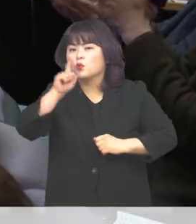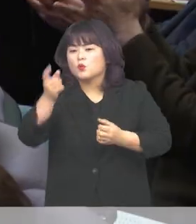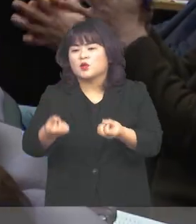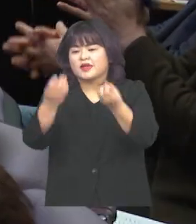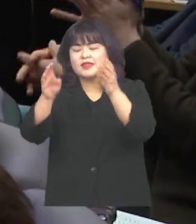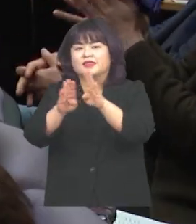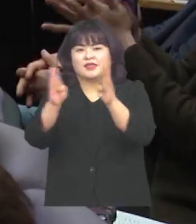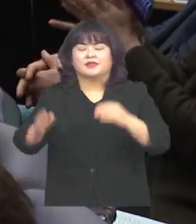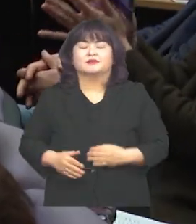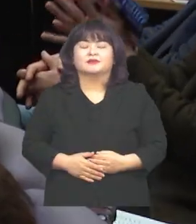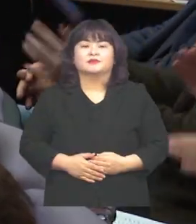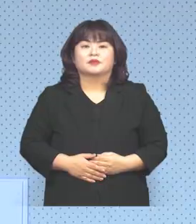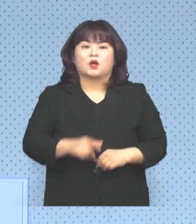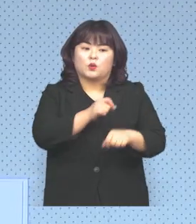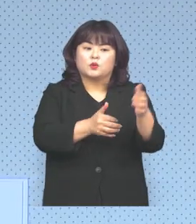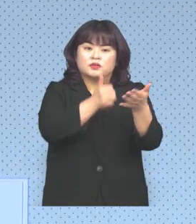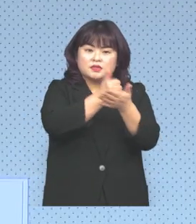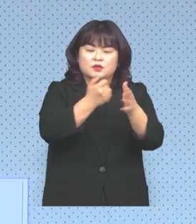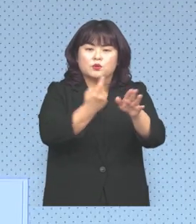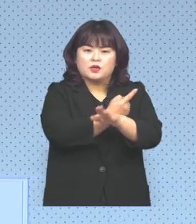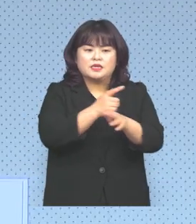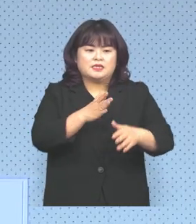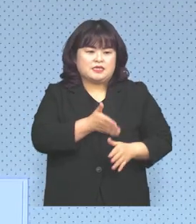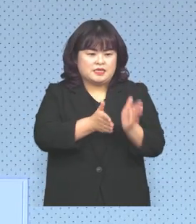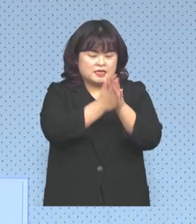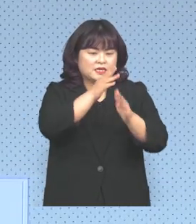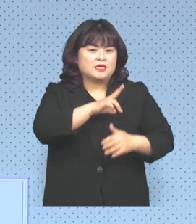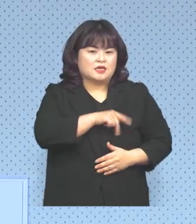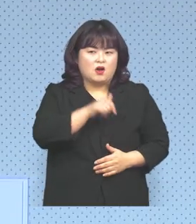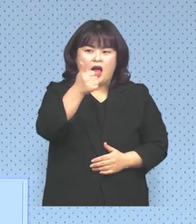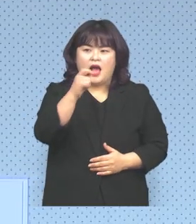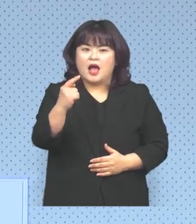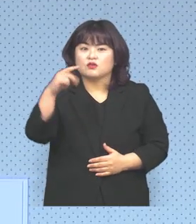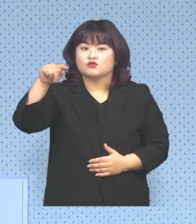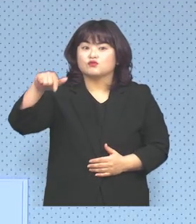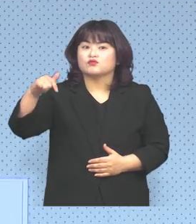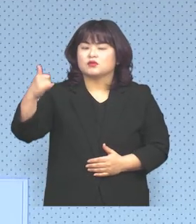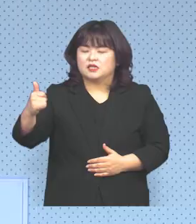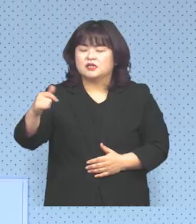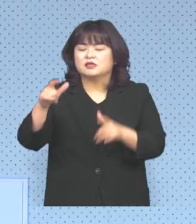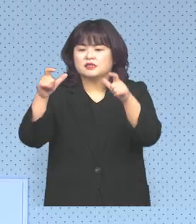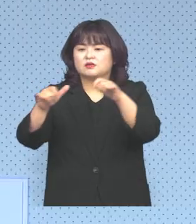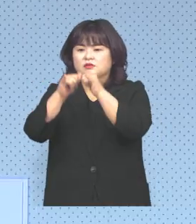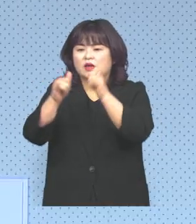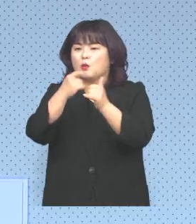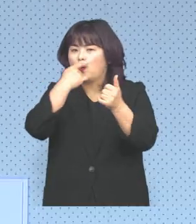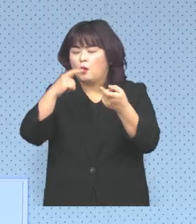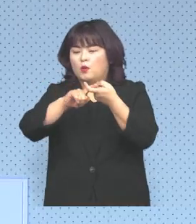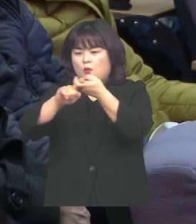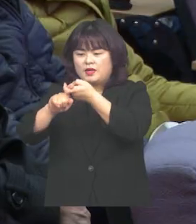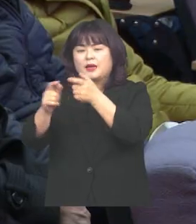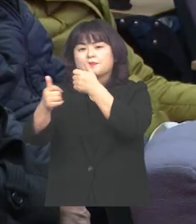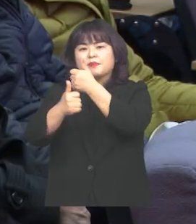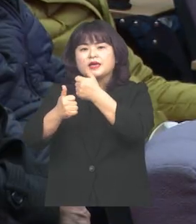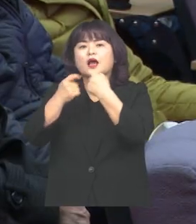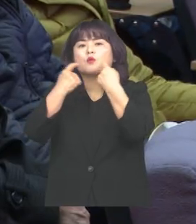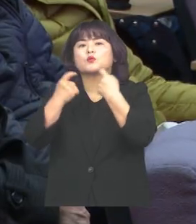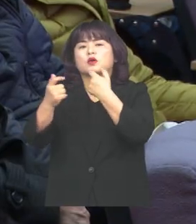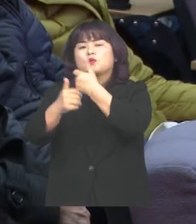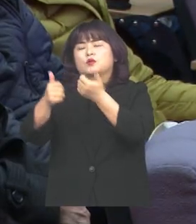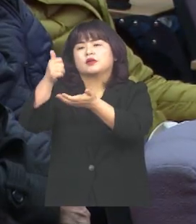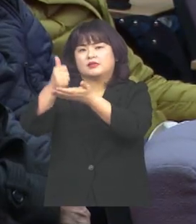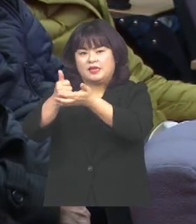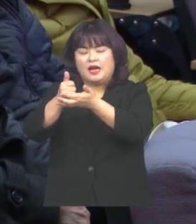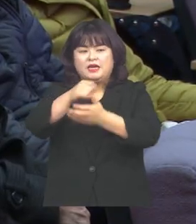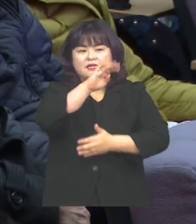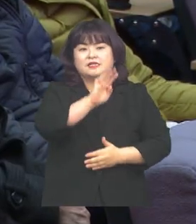열었습니다. 보고회엔 이상일 시장과 시의원, 한숙희 용인시 지역사회 보장협의체 민간위원장,